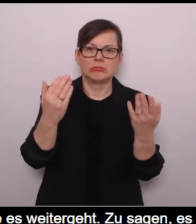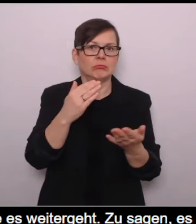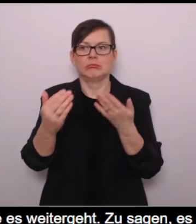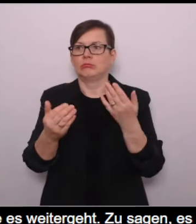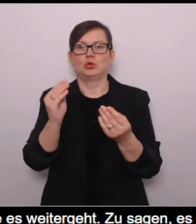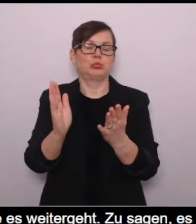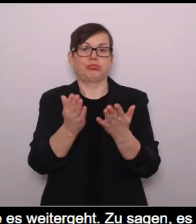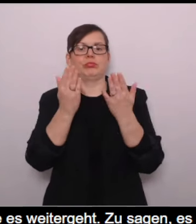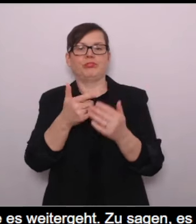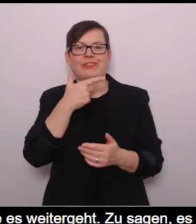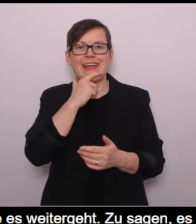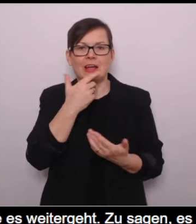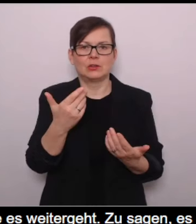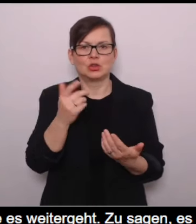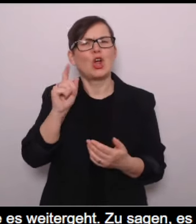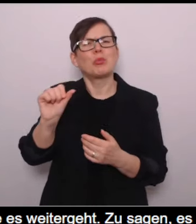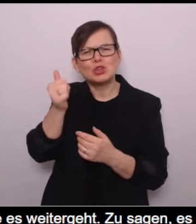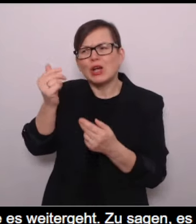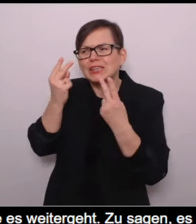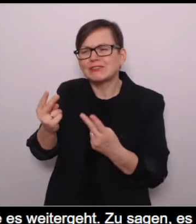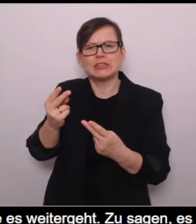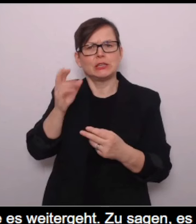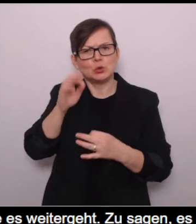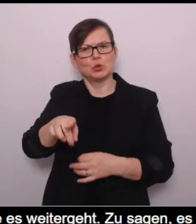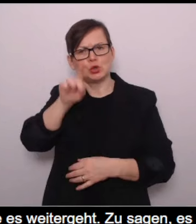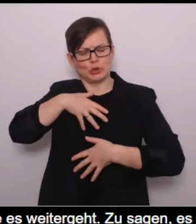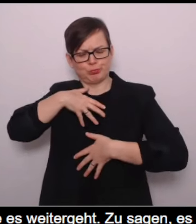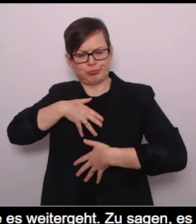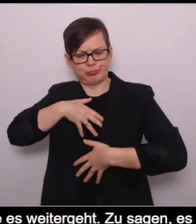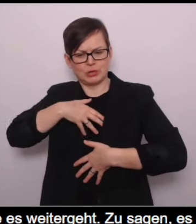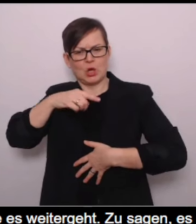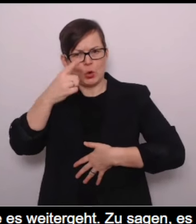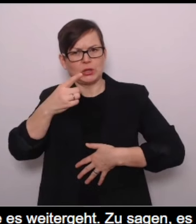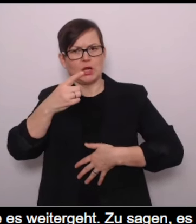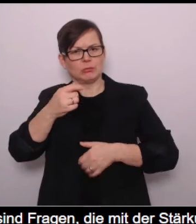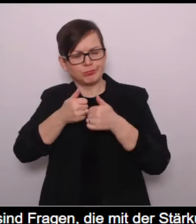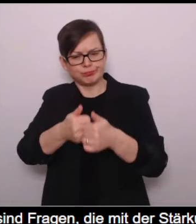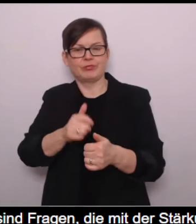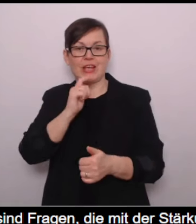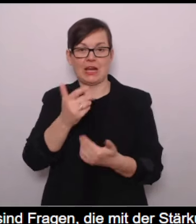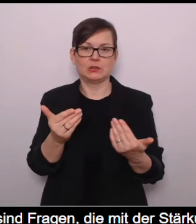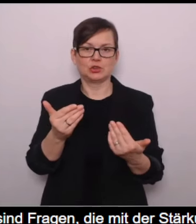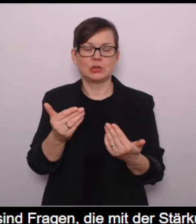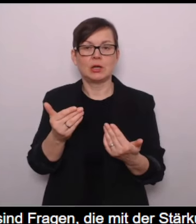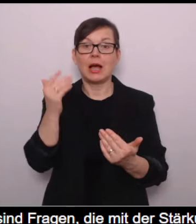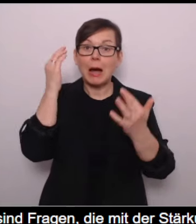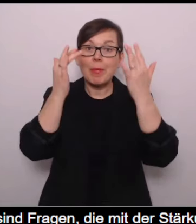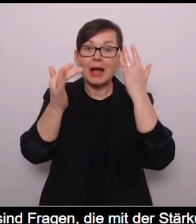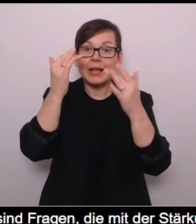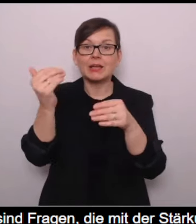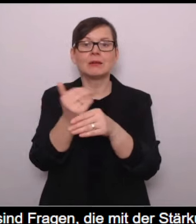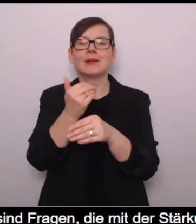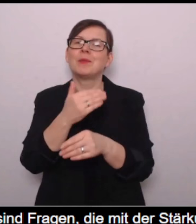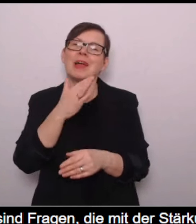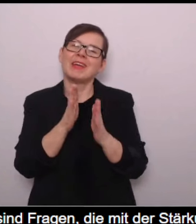Ich glaube, wenn man Veränderungen hat, dann sind so Dinge wie Englisch dann als erstes da. Ich glaube, erstmal muss man gut Deutsch können, bevor man Englisch